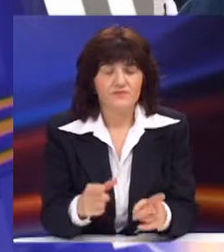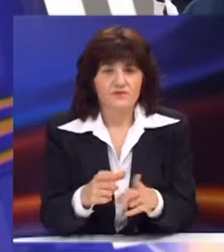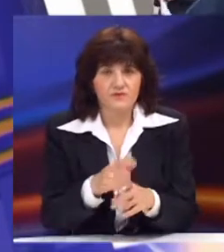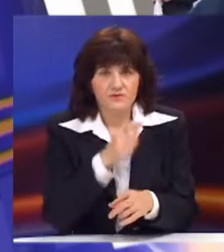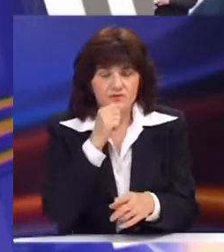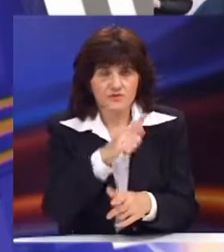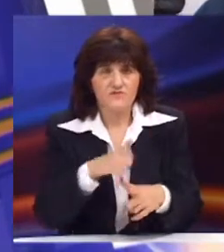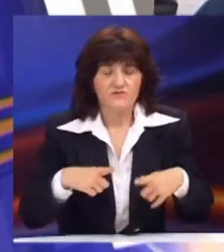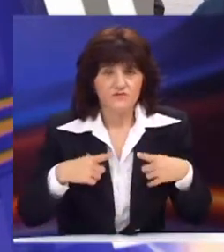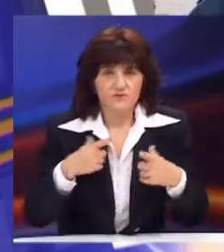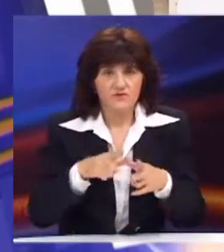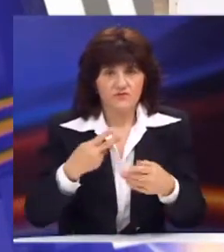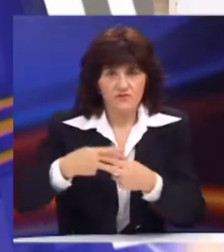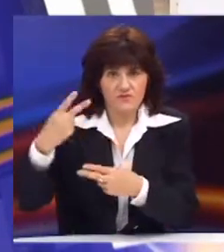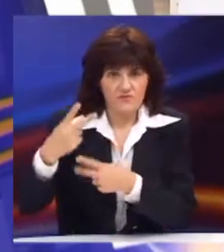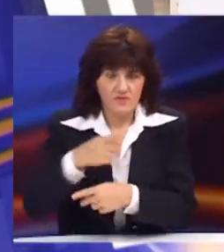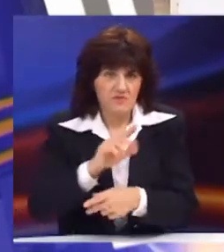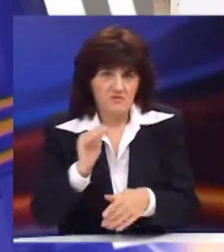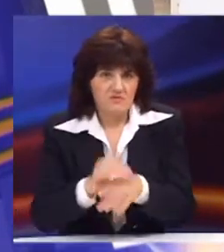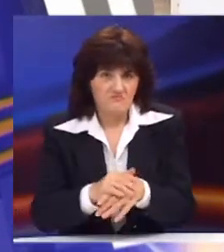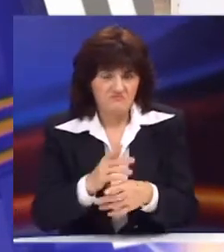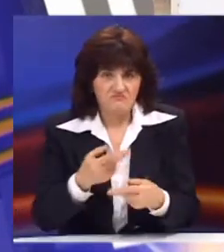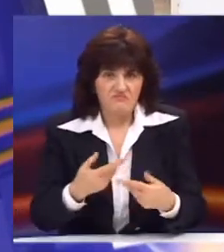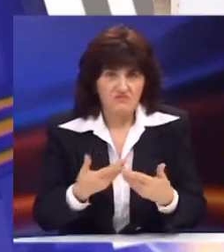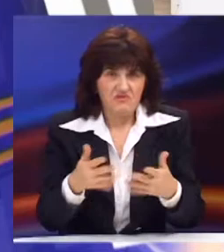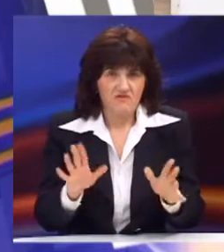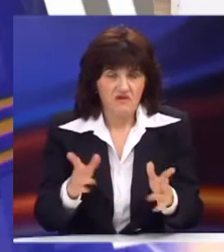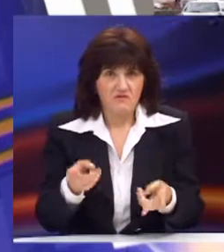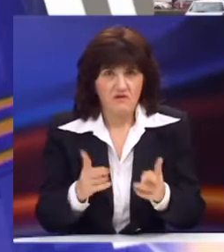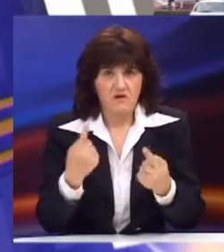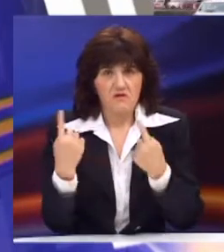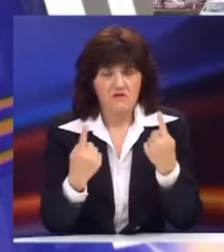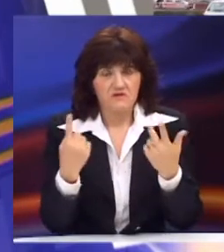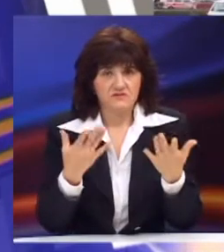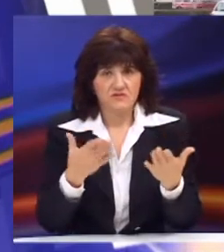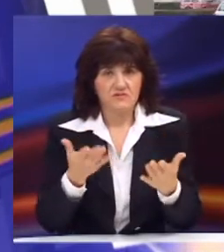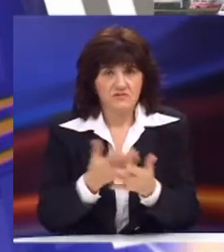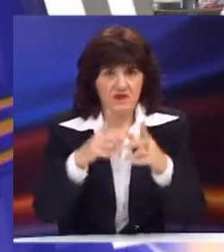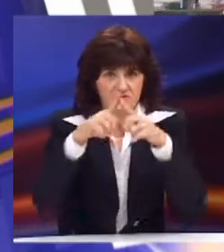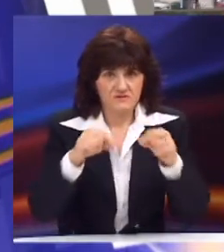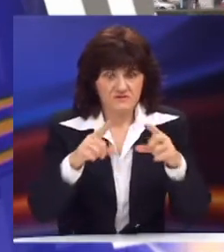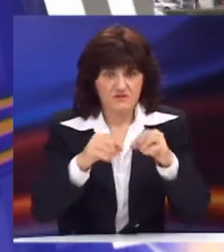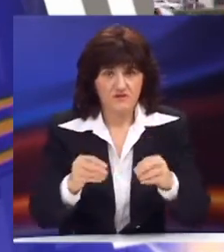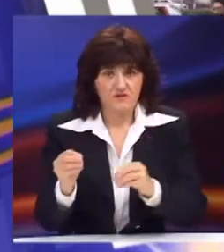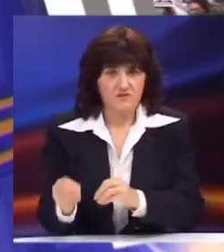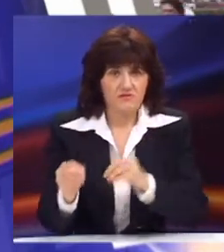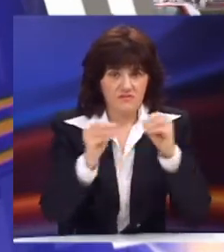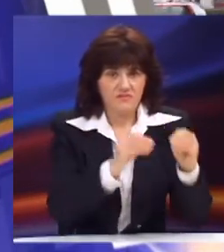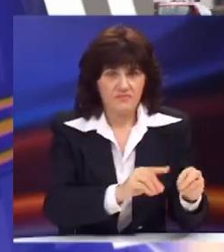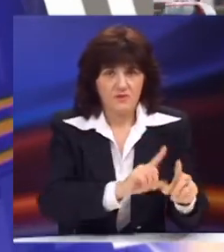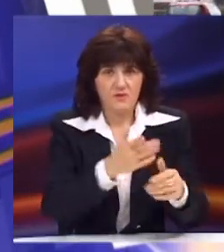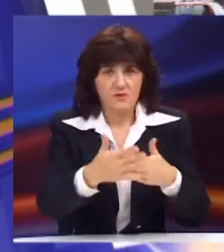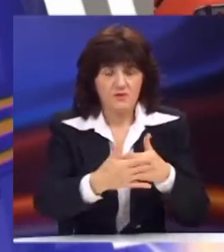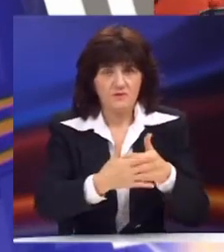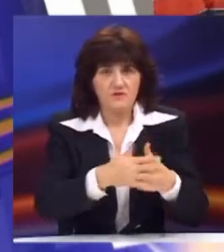Dane Uzelac živi u naselju Tokio. On kaže da nije primetio neku bitniju razliku od kako su postavljeni znakovi za izmeštanje